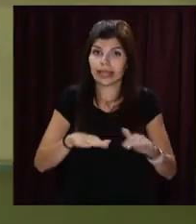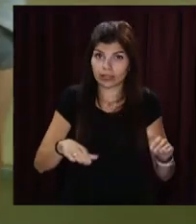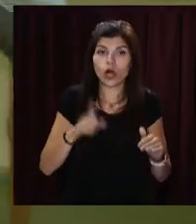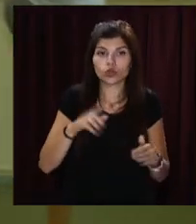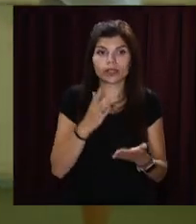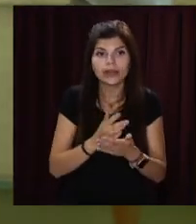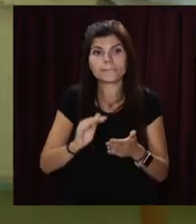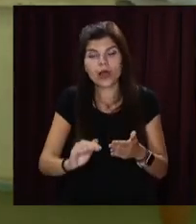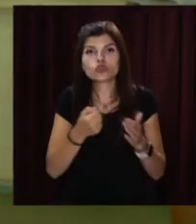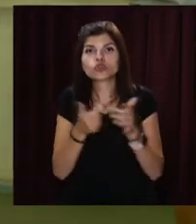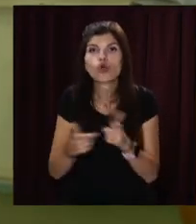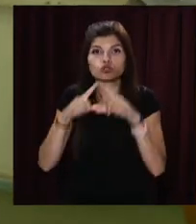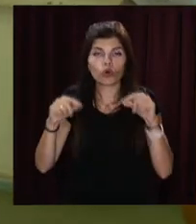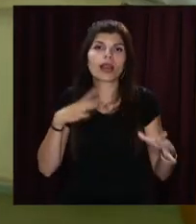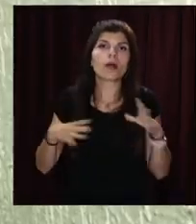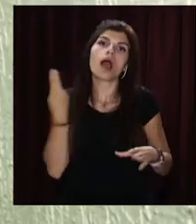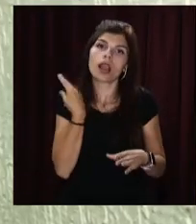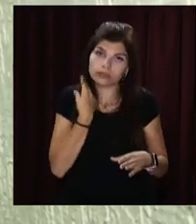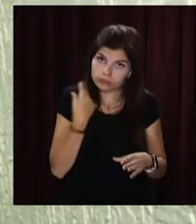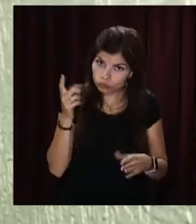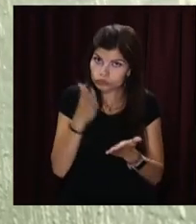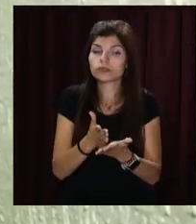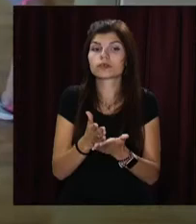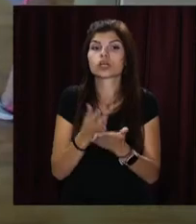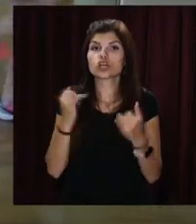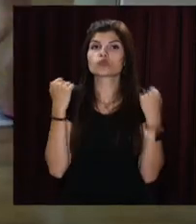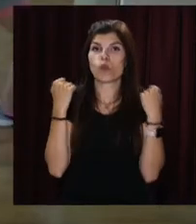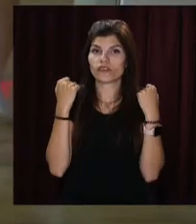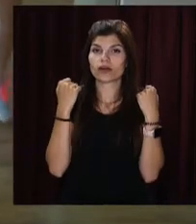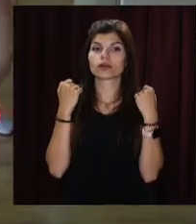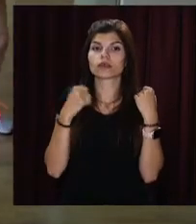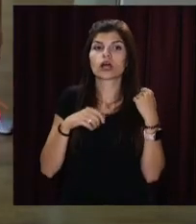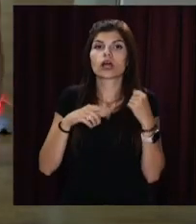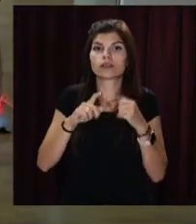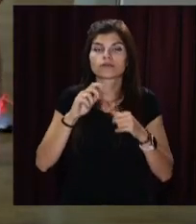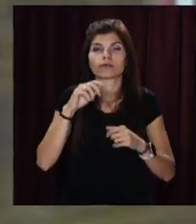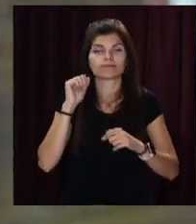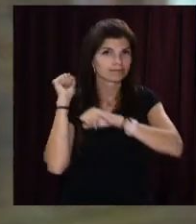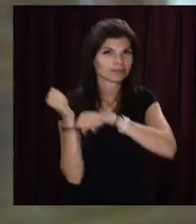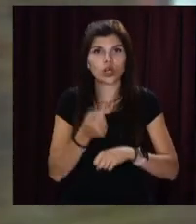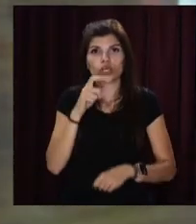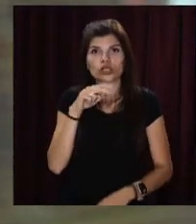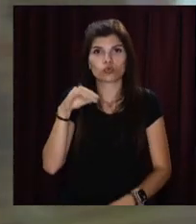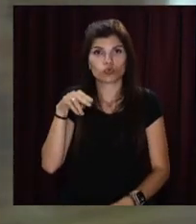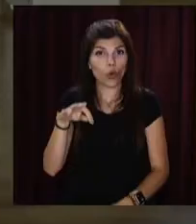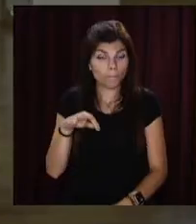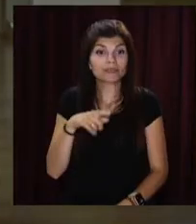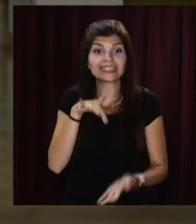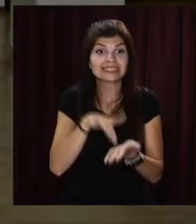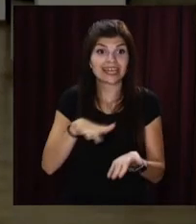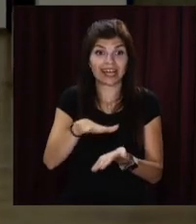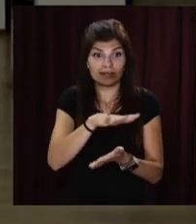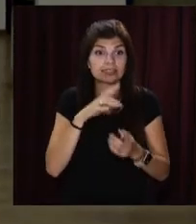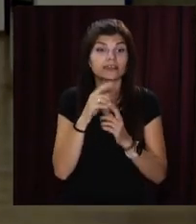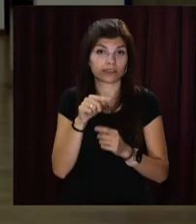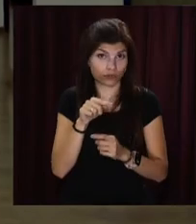Також є дошкільна підготовка, репетитор з англійської мови. У ТЕР-центрі обслуговування реорганізацію закладів підтримують. Кажуть,